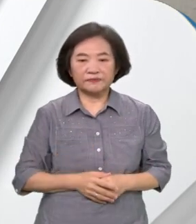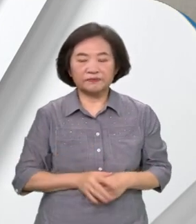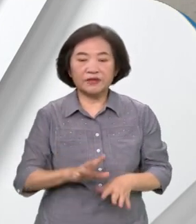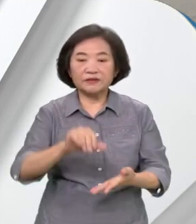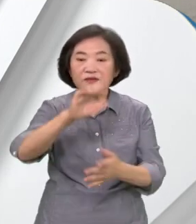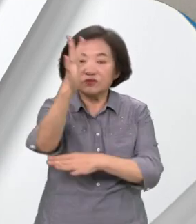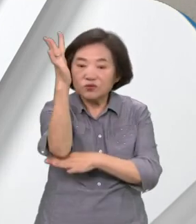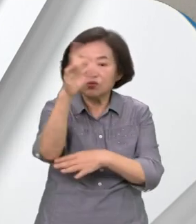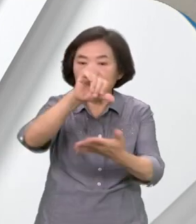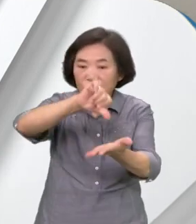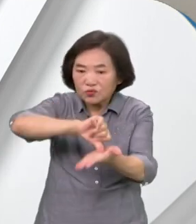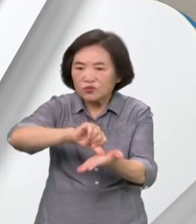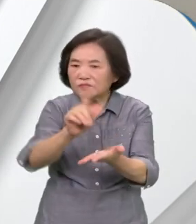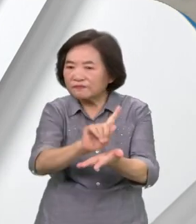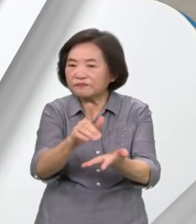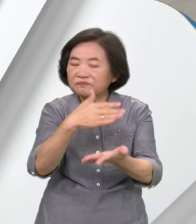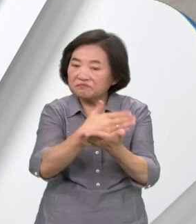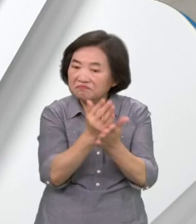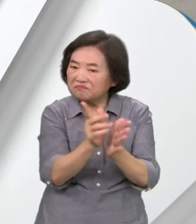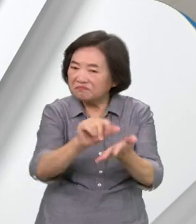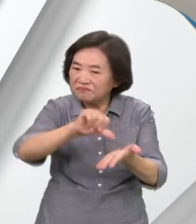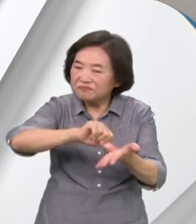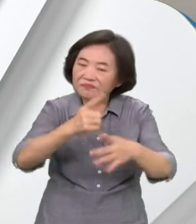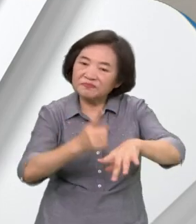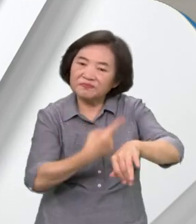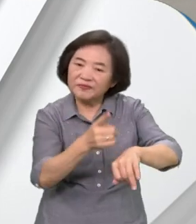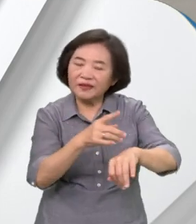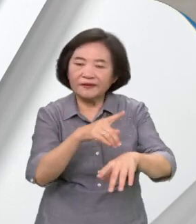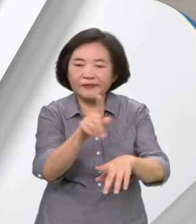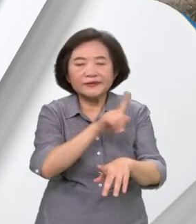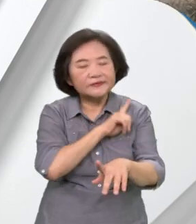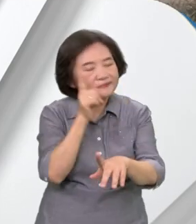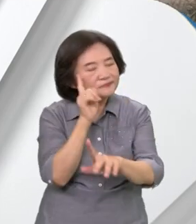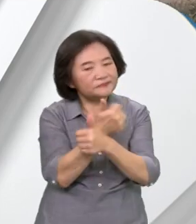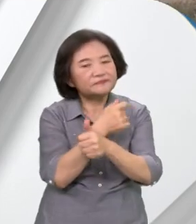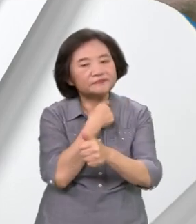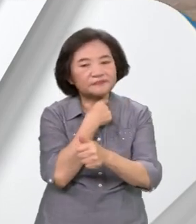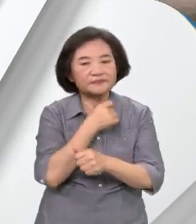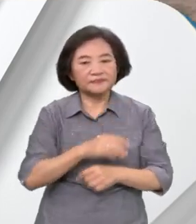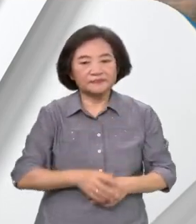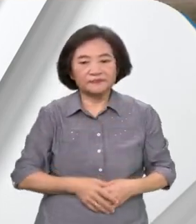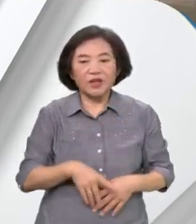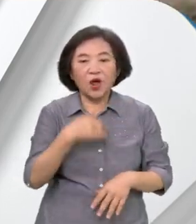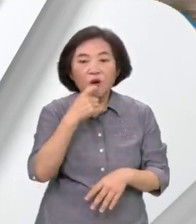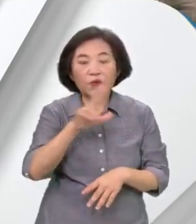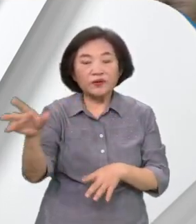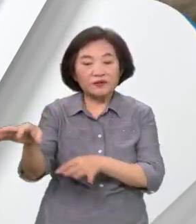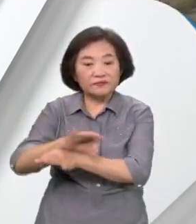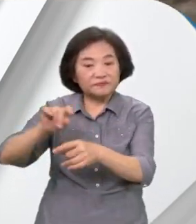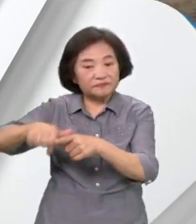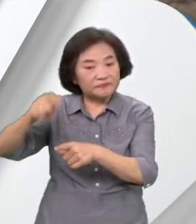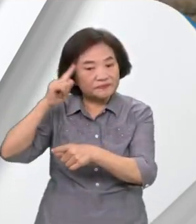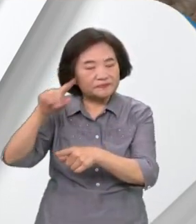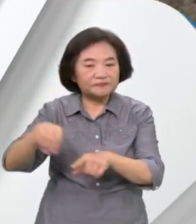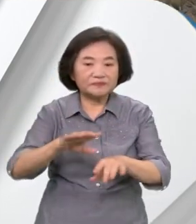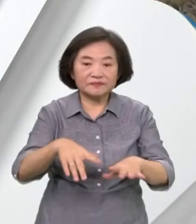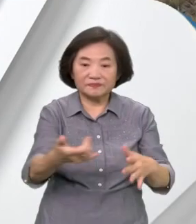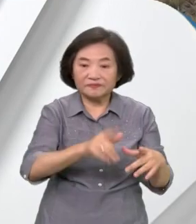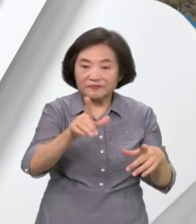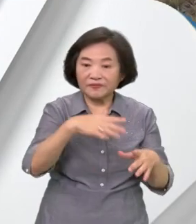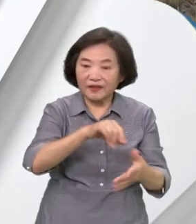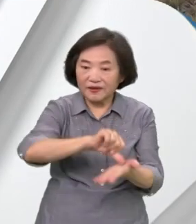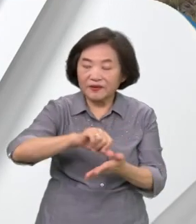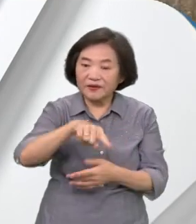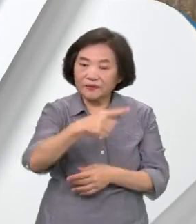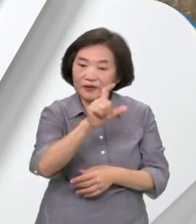树的种类，可能就要考虑再考虑的。 六十三人业者出版说，在地慈善乡